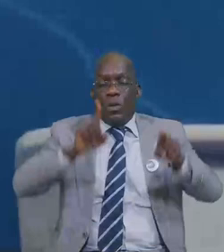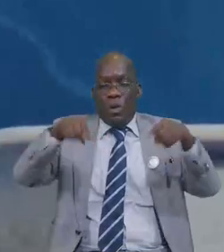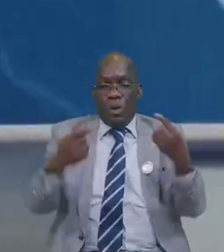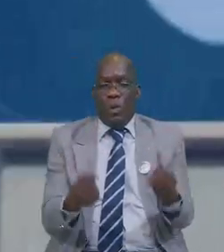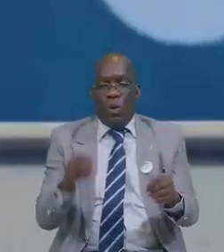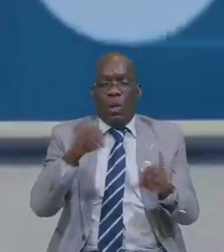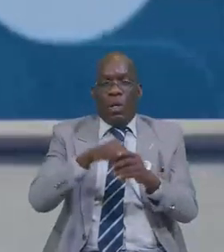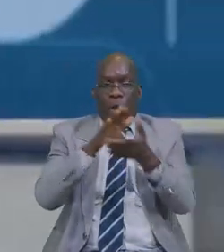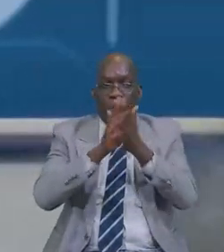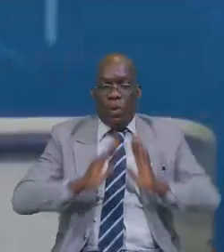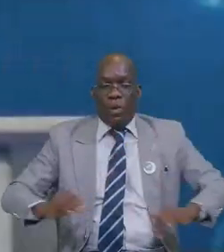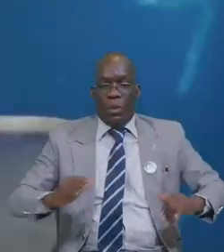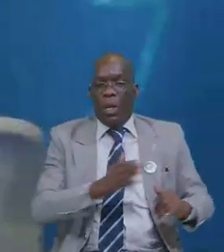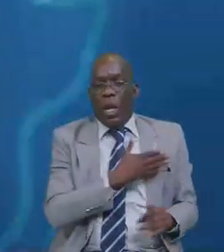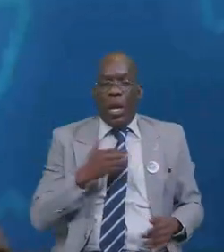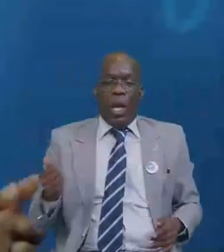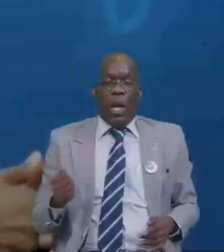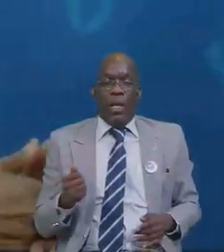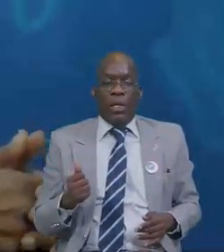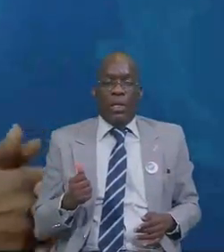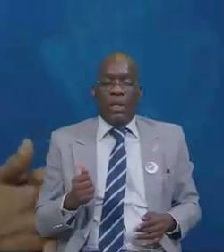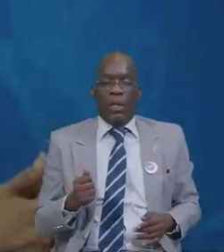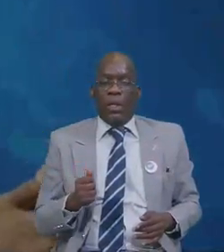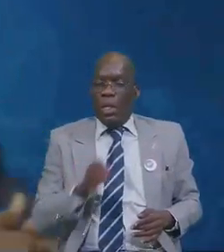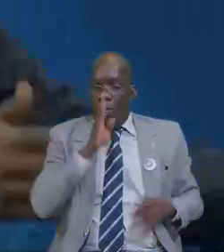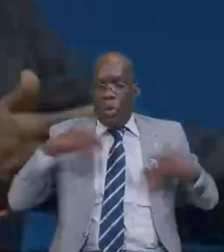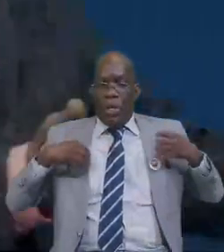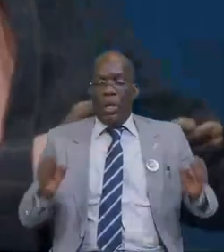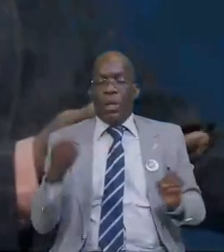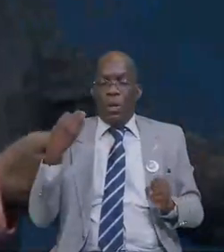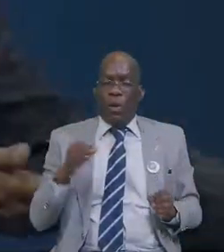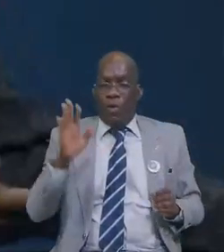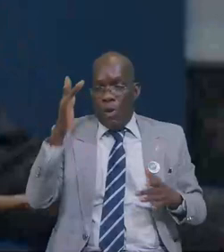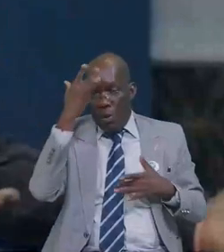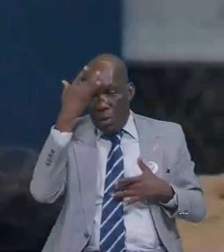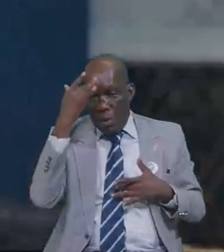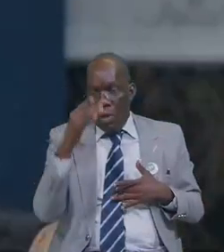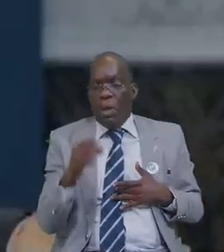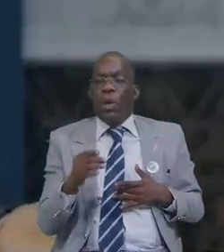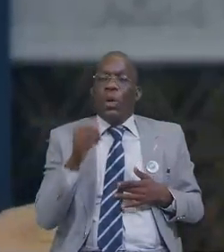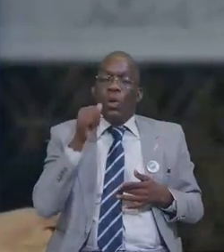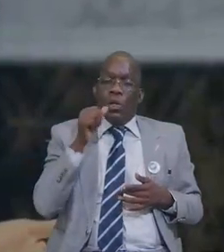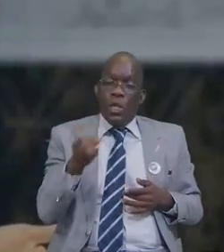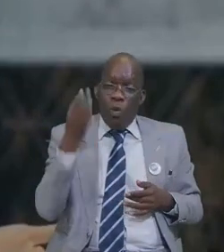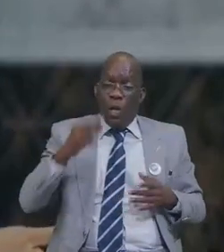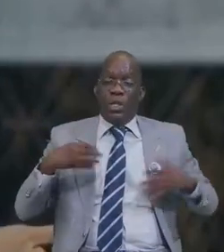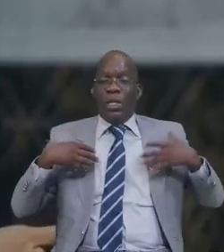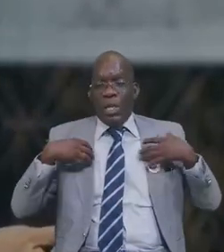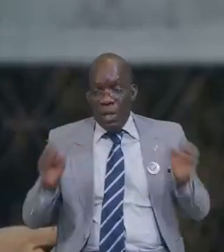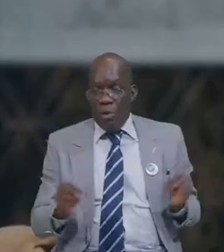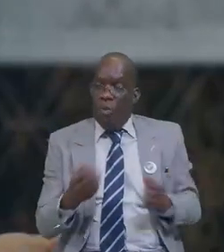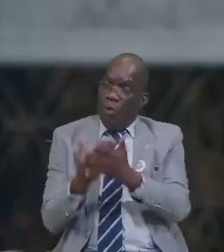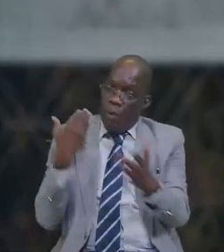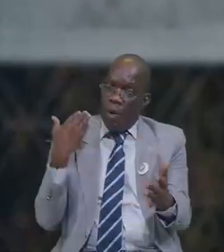paix et sois guérie de ton mal. Déjà, elle était guérie. Elle